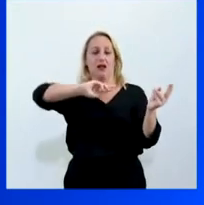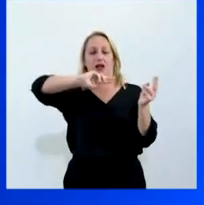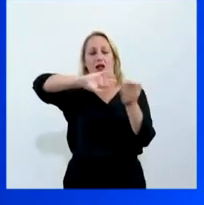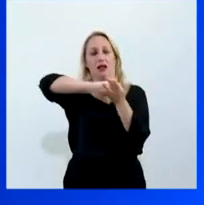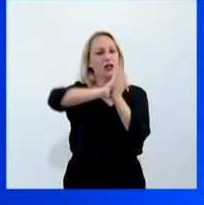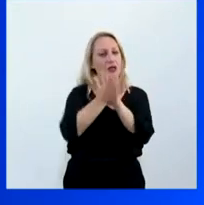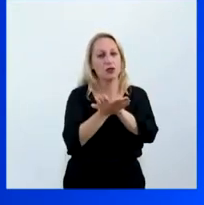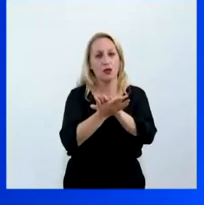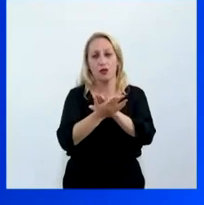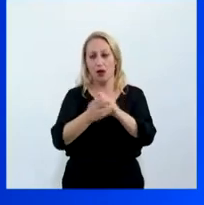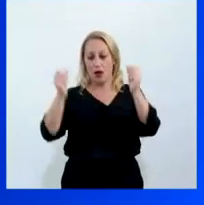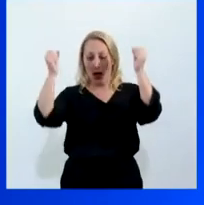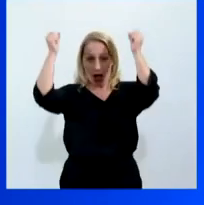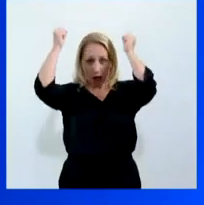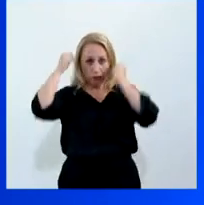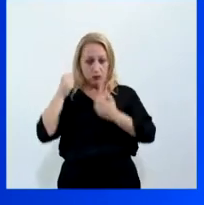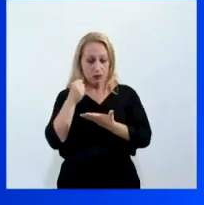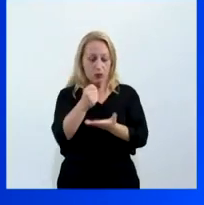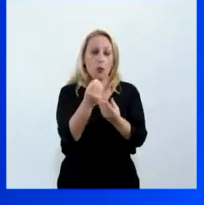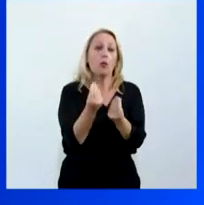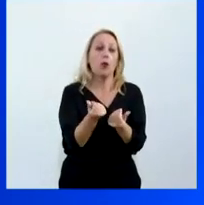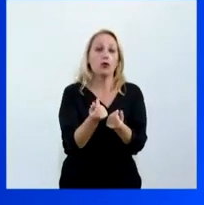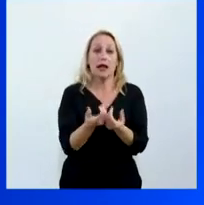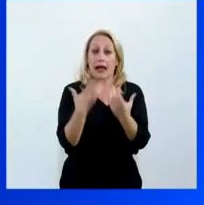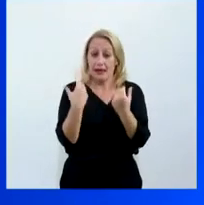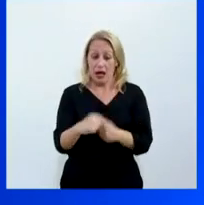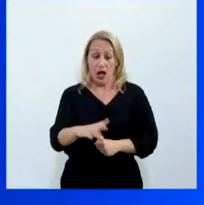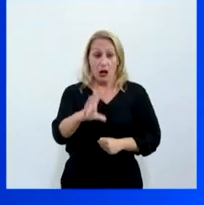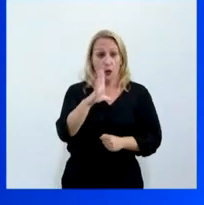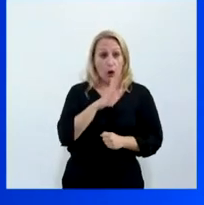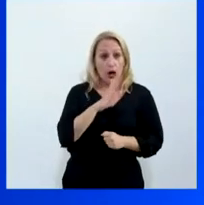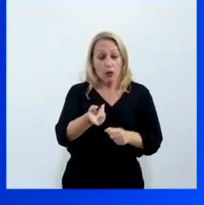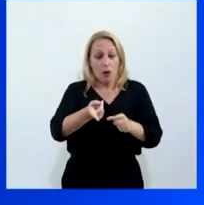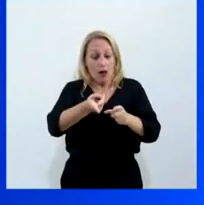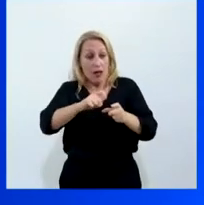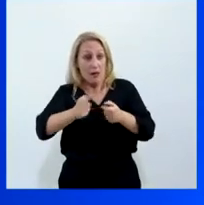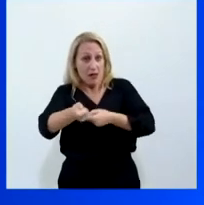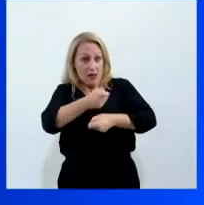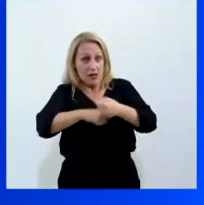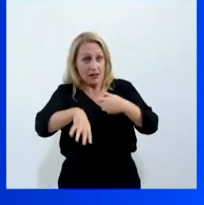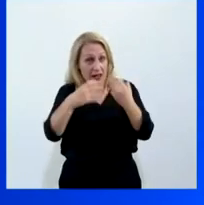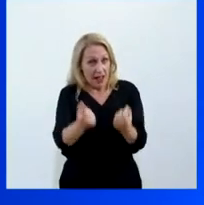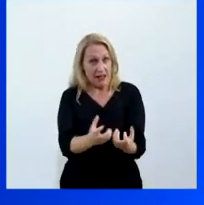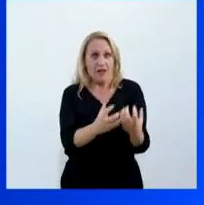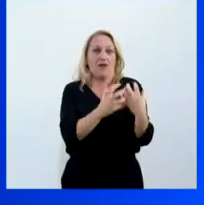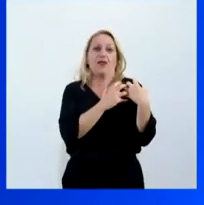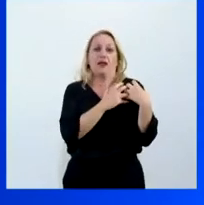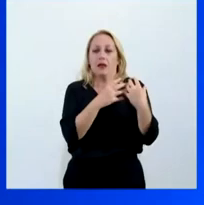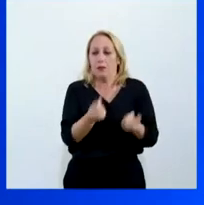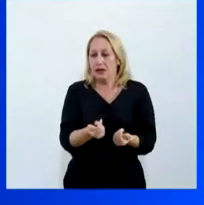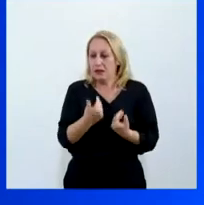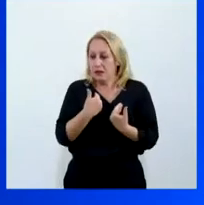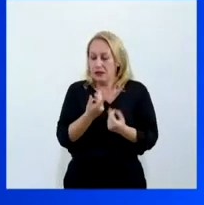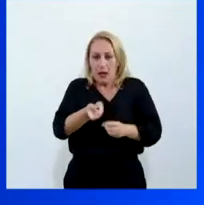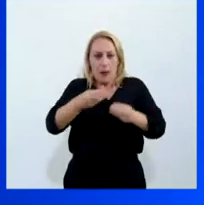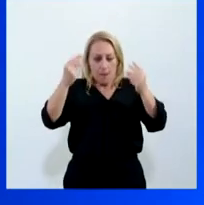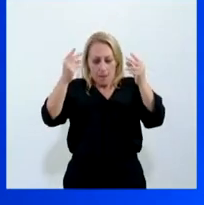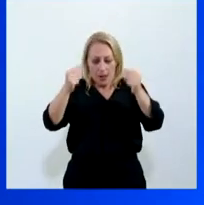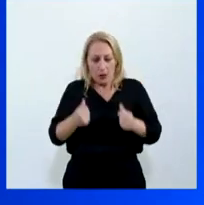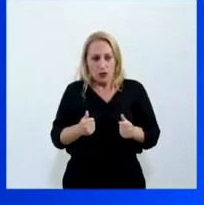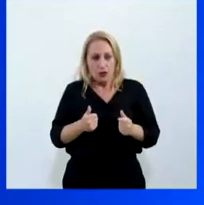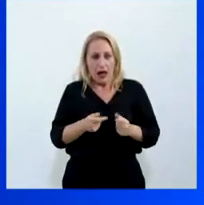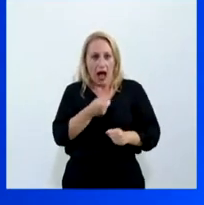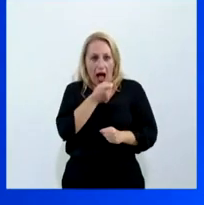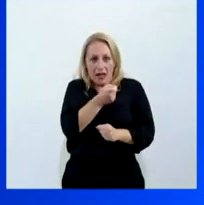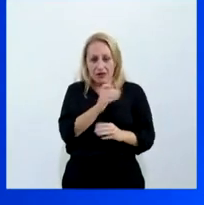ευθύνη τελικά του φυσικού προσώπου ή της επιχείρησης απέναντι στην ανάγκη να ασφαλίσει ο ίδιος την περιουσία του